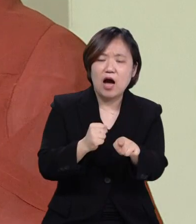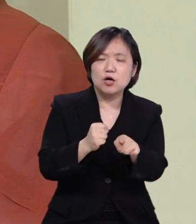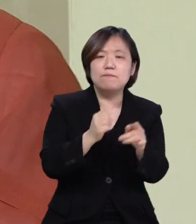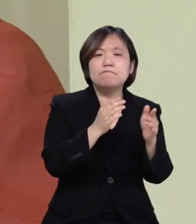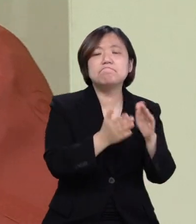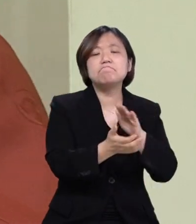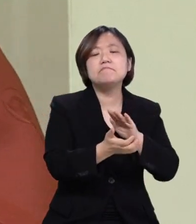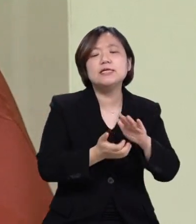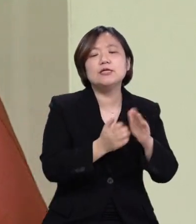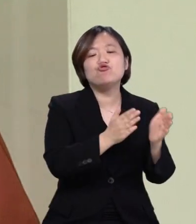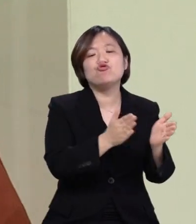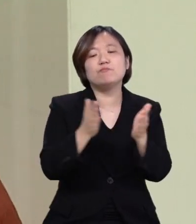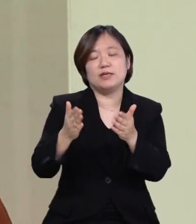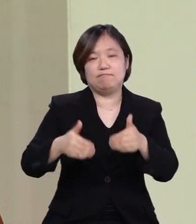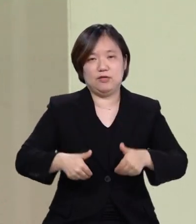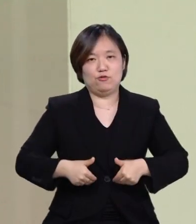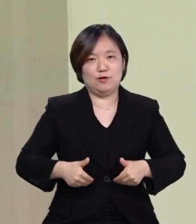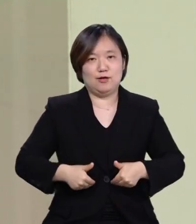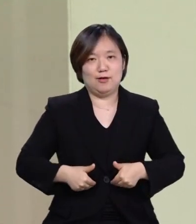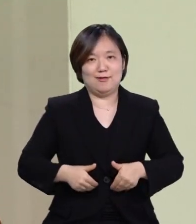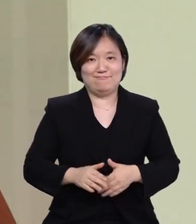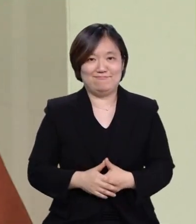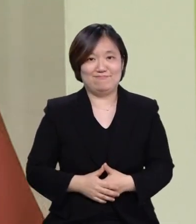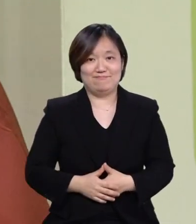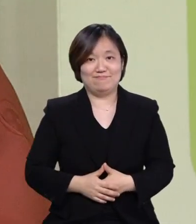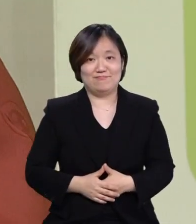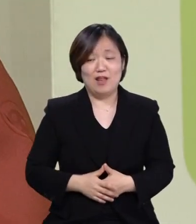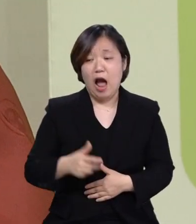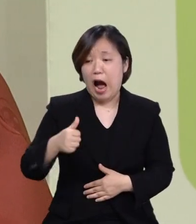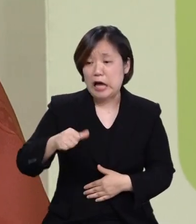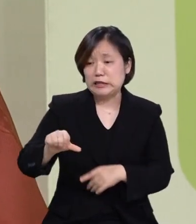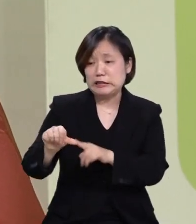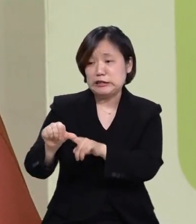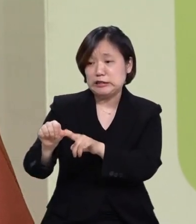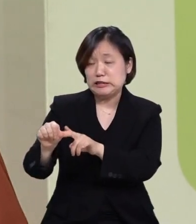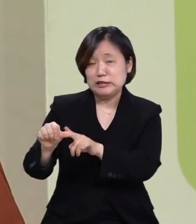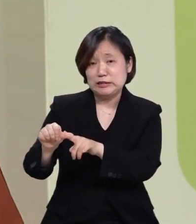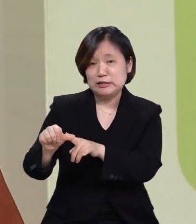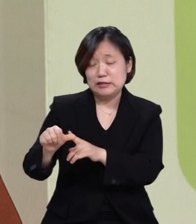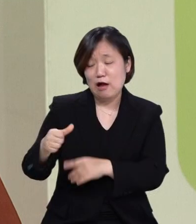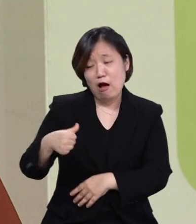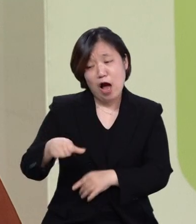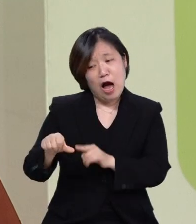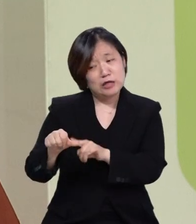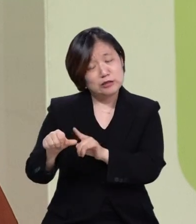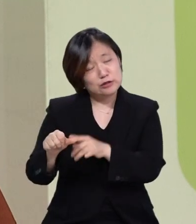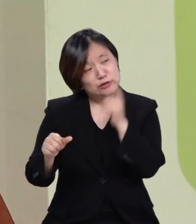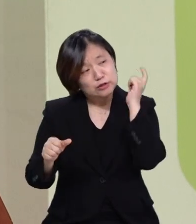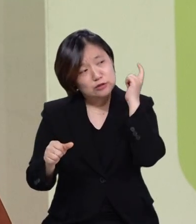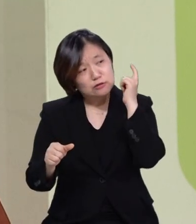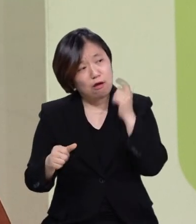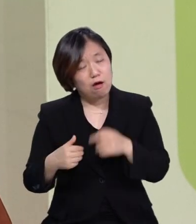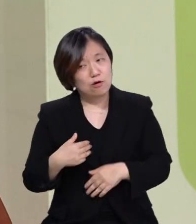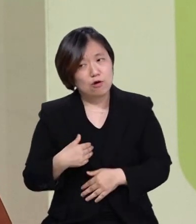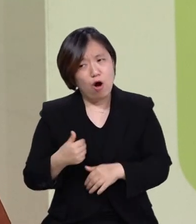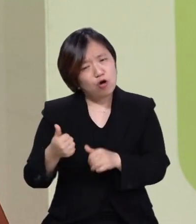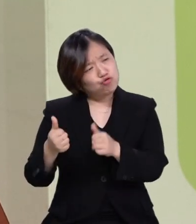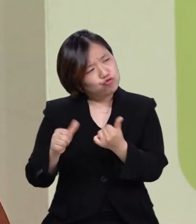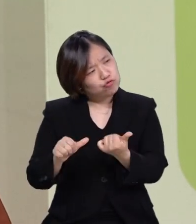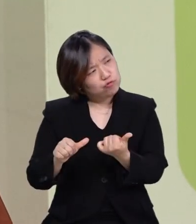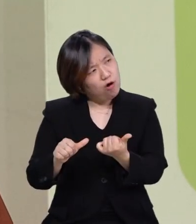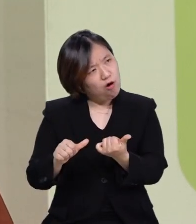때이 어린 아들이었던 그 최경환 거사님이 그 어린 나의 죽음이라는 얘기를 듣는